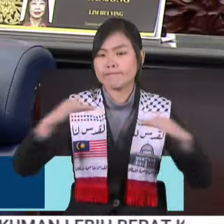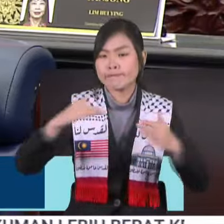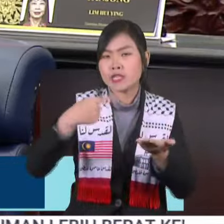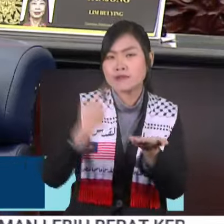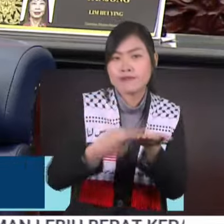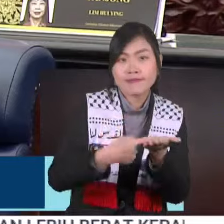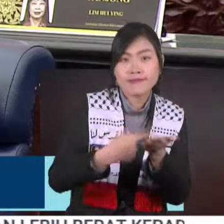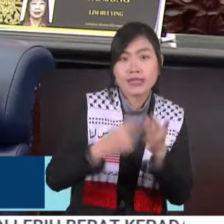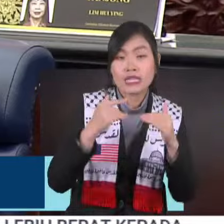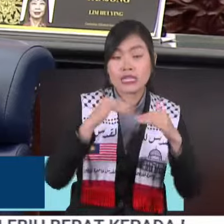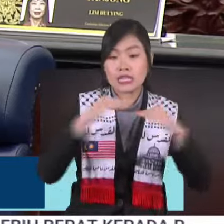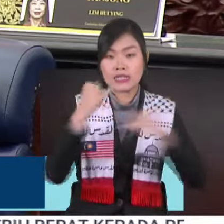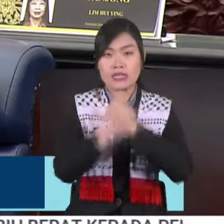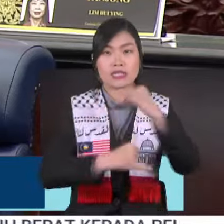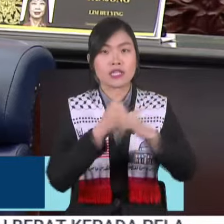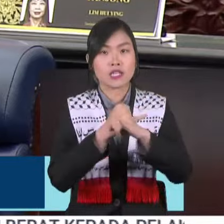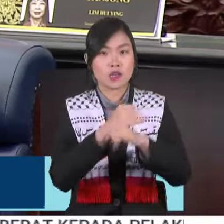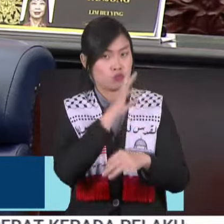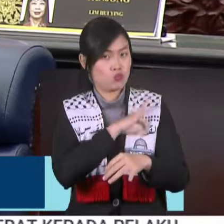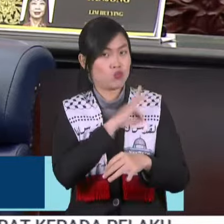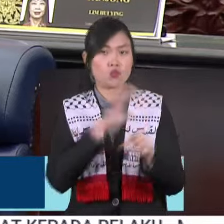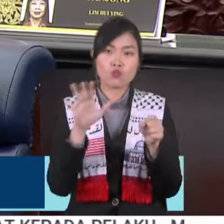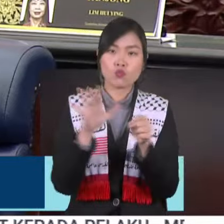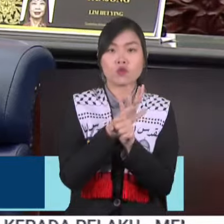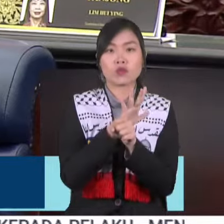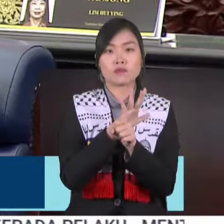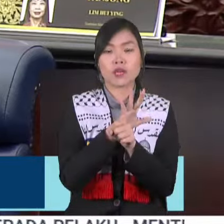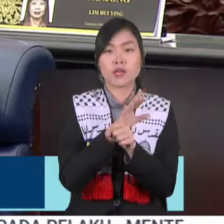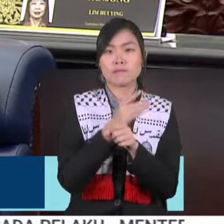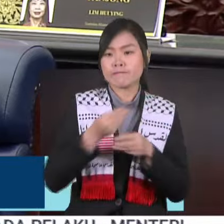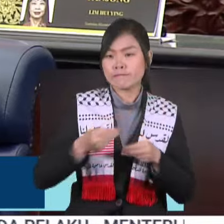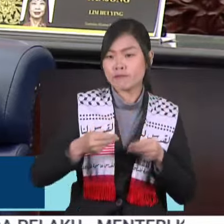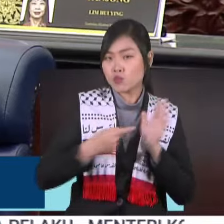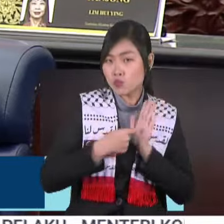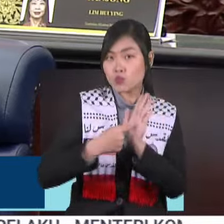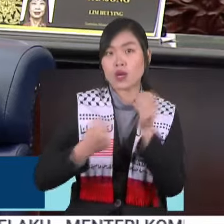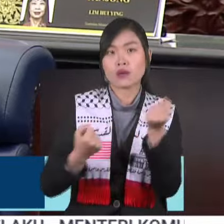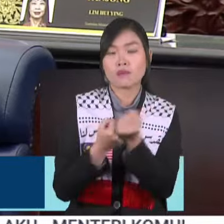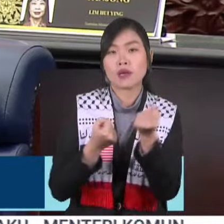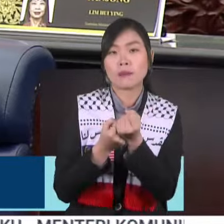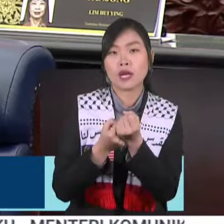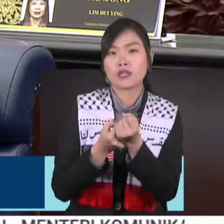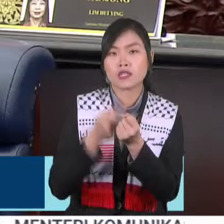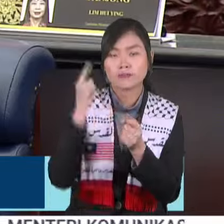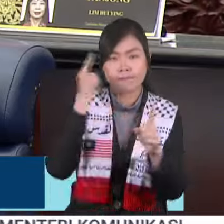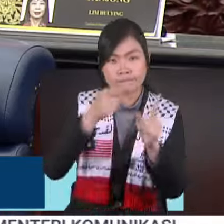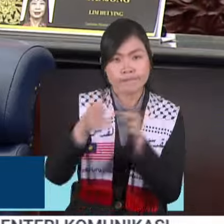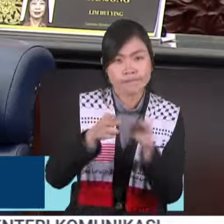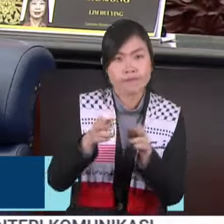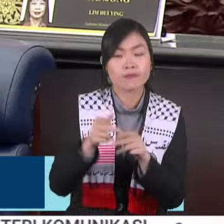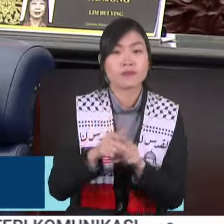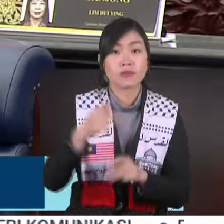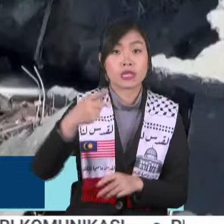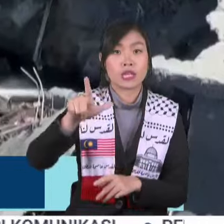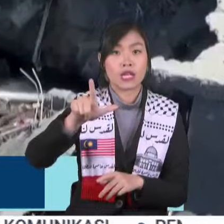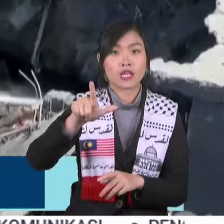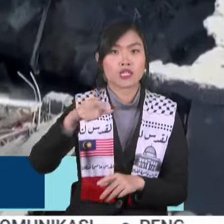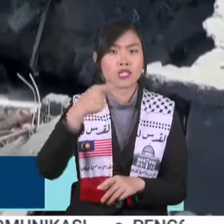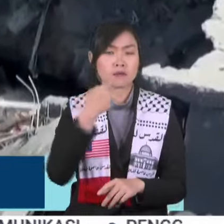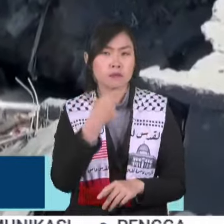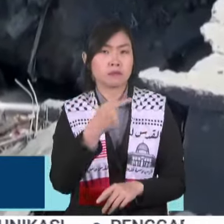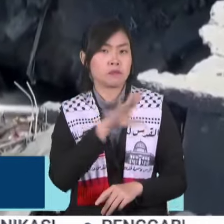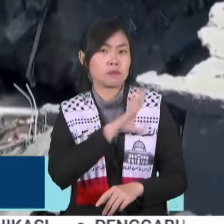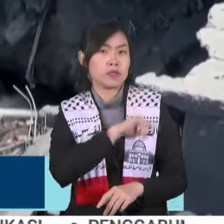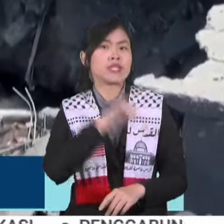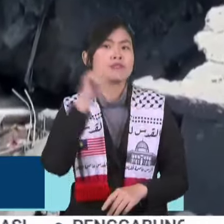peringkat antarabangsa dimanfaat sebaiknya sebagai penyaluran sokongan ke arah usaha itu. Kuala Lumpur menyifatkan Palestin layak